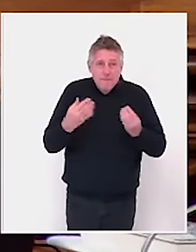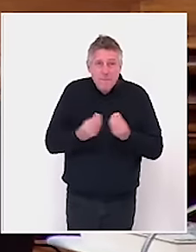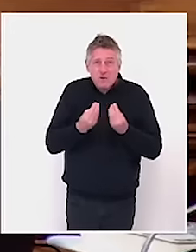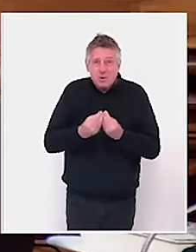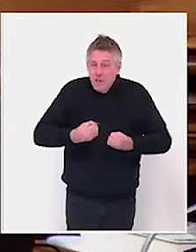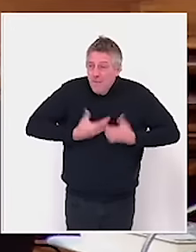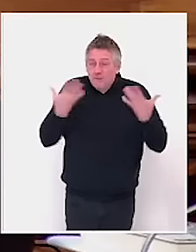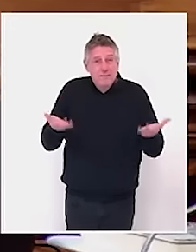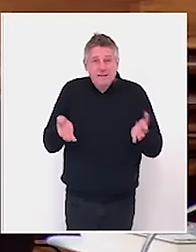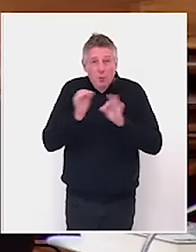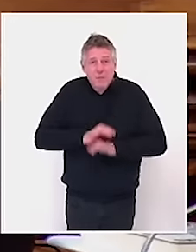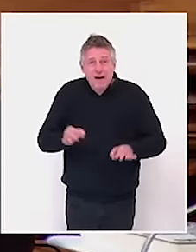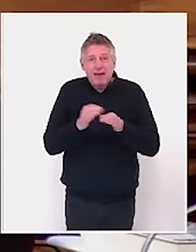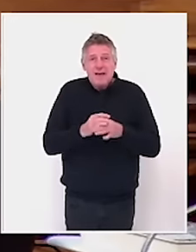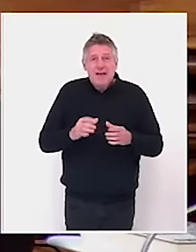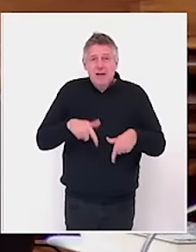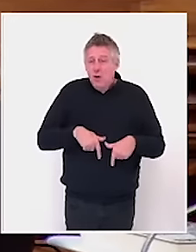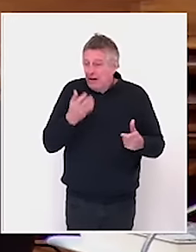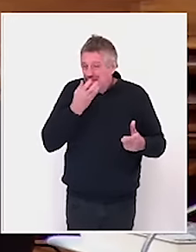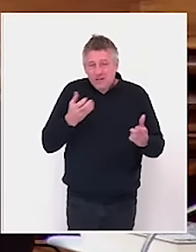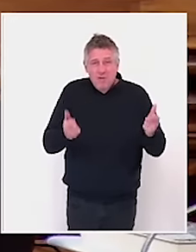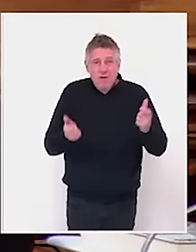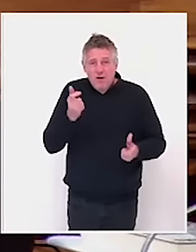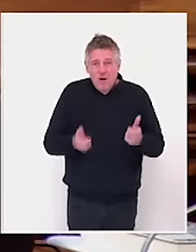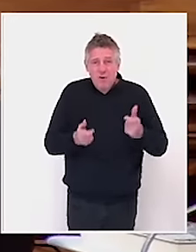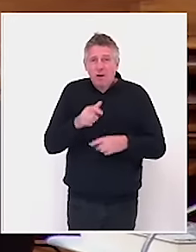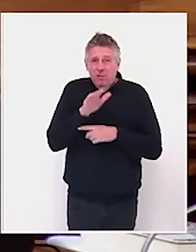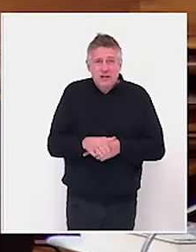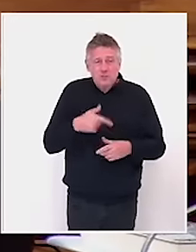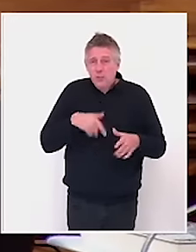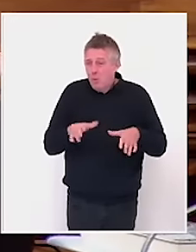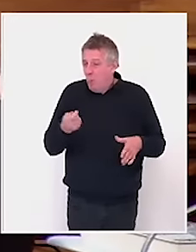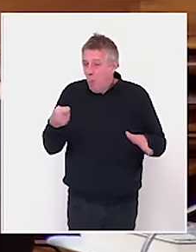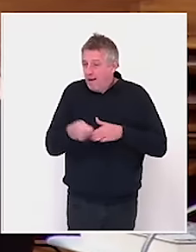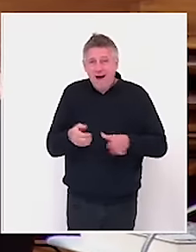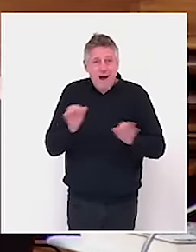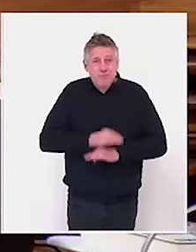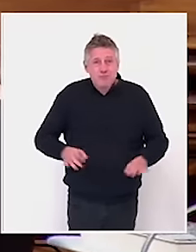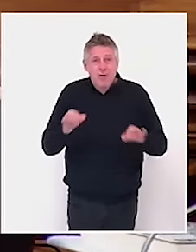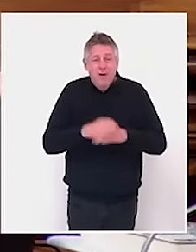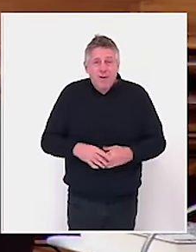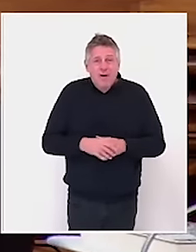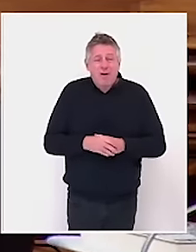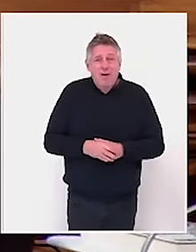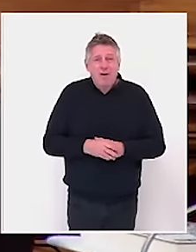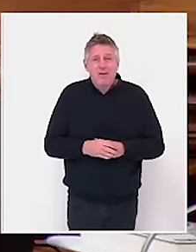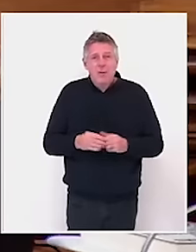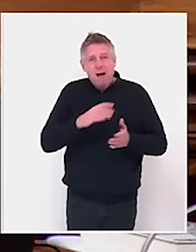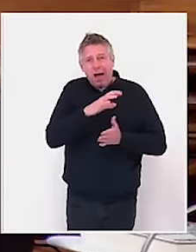n'émancipe plus. L'école est en catastrophe aussi. Elle a plus les moyens. Elle ne protège plus. Et d'autant moins, vous le constatez en plus dans votre rapport,